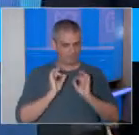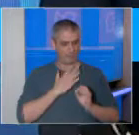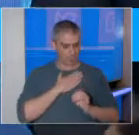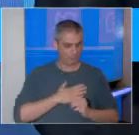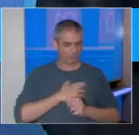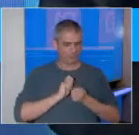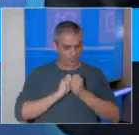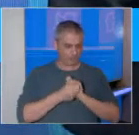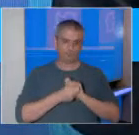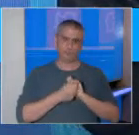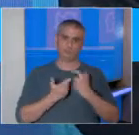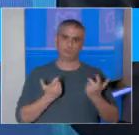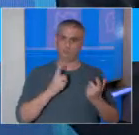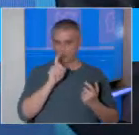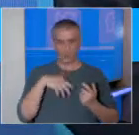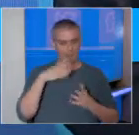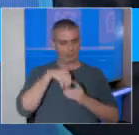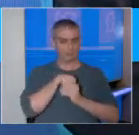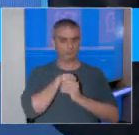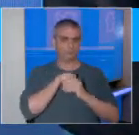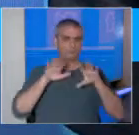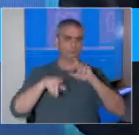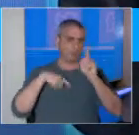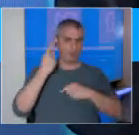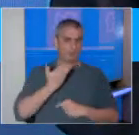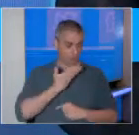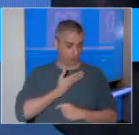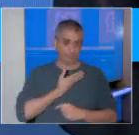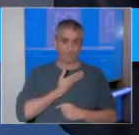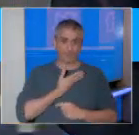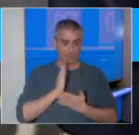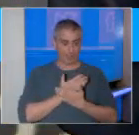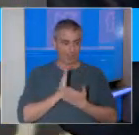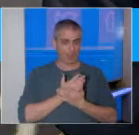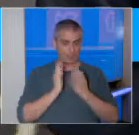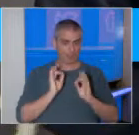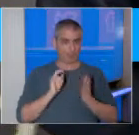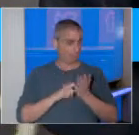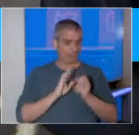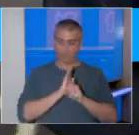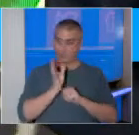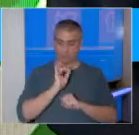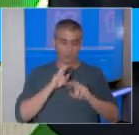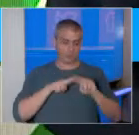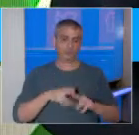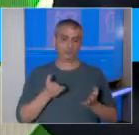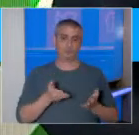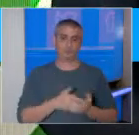שרוצה לשנות, ואולי להיות חלק מהממשלה הבאה שתקבל החלטות, כי הקורונה עדיין תישאר